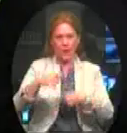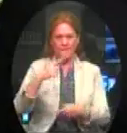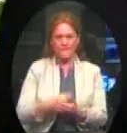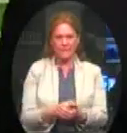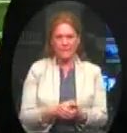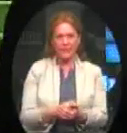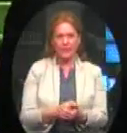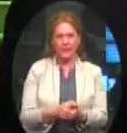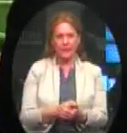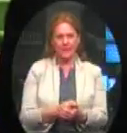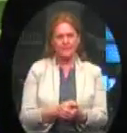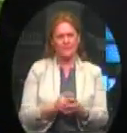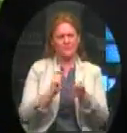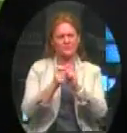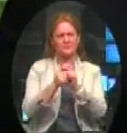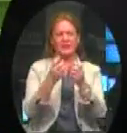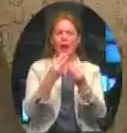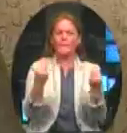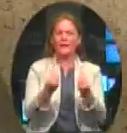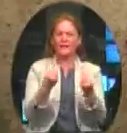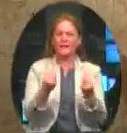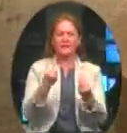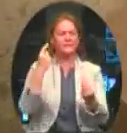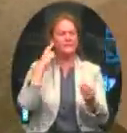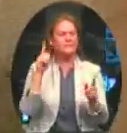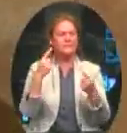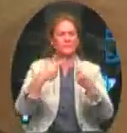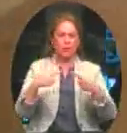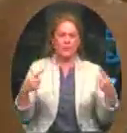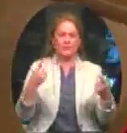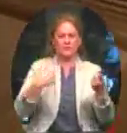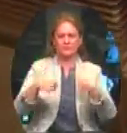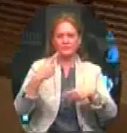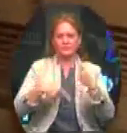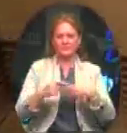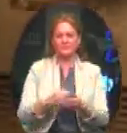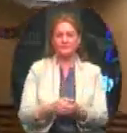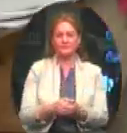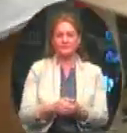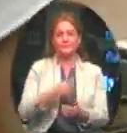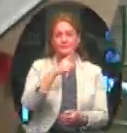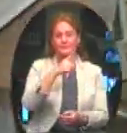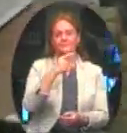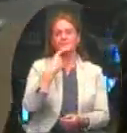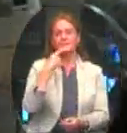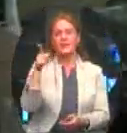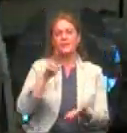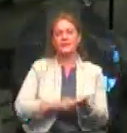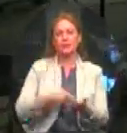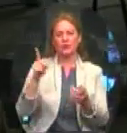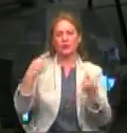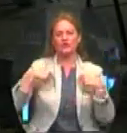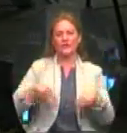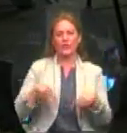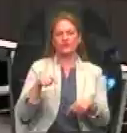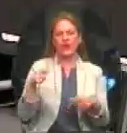הכניסו הרבה מאוד דברים של מולטימדיה החדשה. מנכ"ל הכנסת נותן קרדיט ליושב ראש הכנסת, לחטיבת התפעול